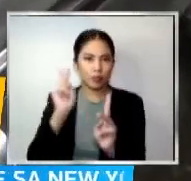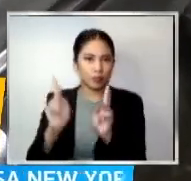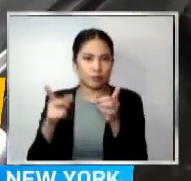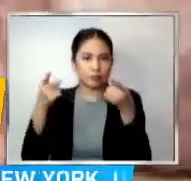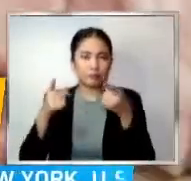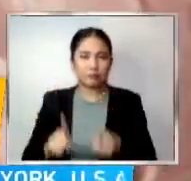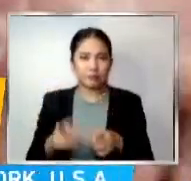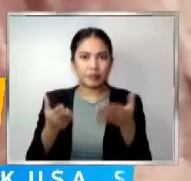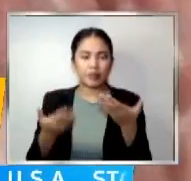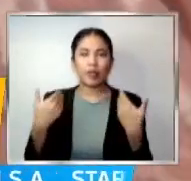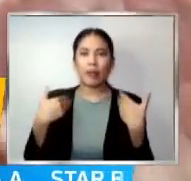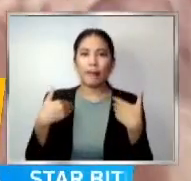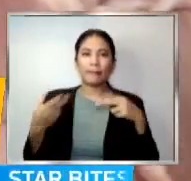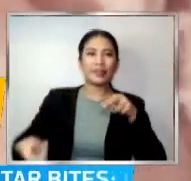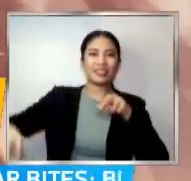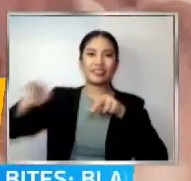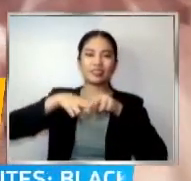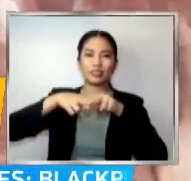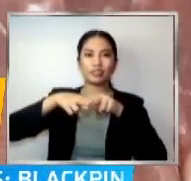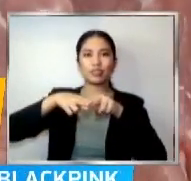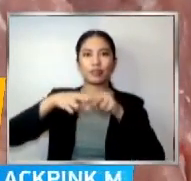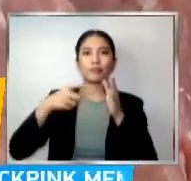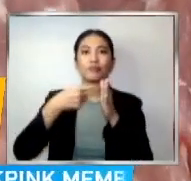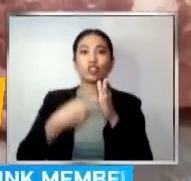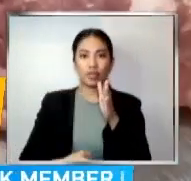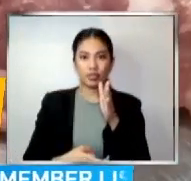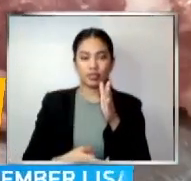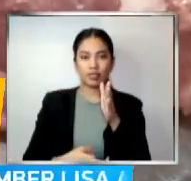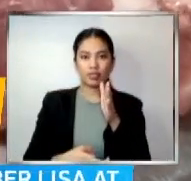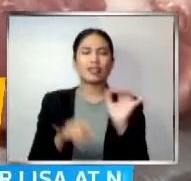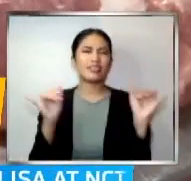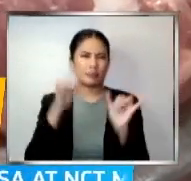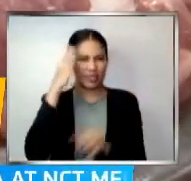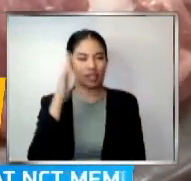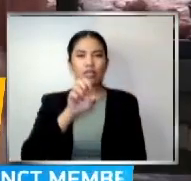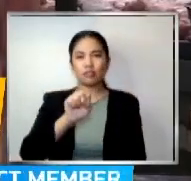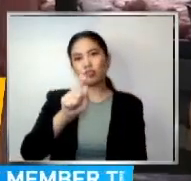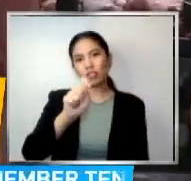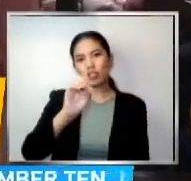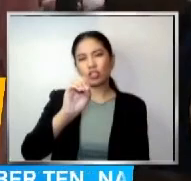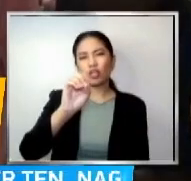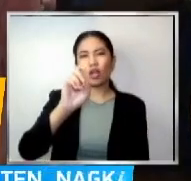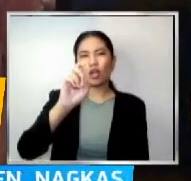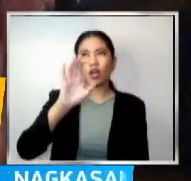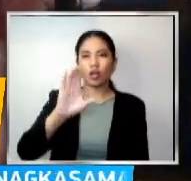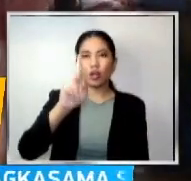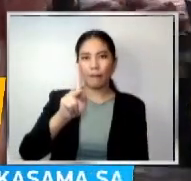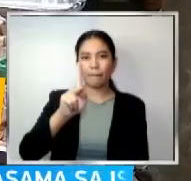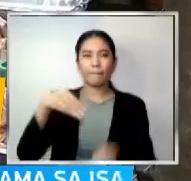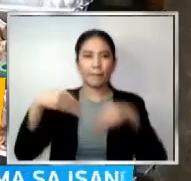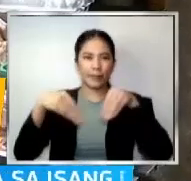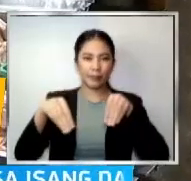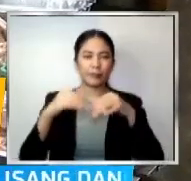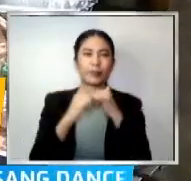mag-spike ng presyo. Eh, no? Parang stock market yan eh, mm-hmm. O Western spot market. When you make a